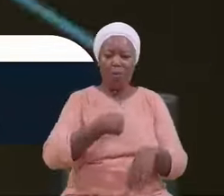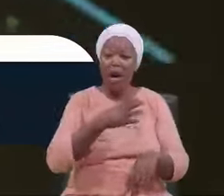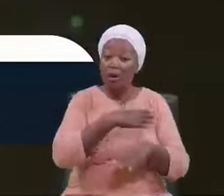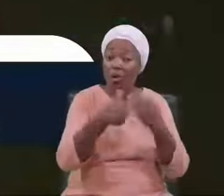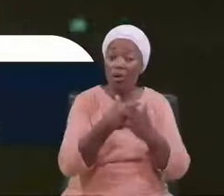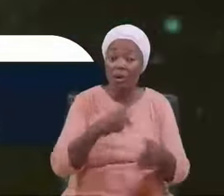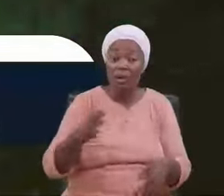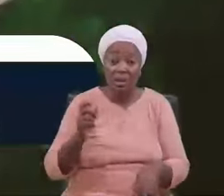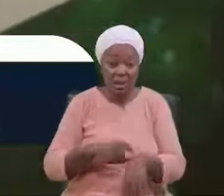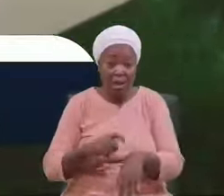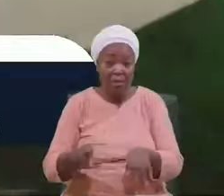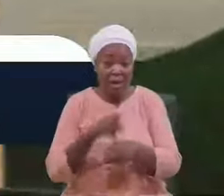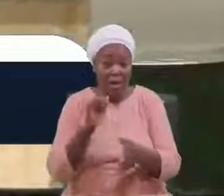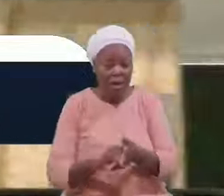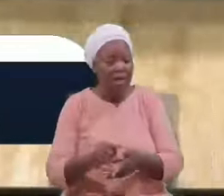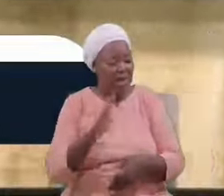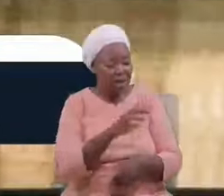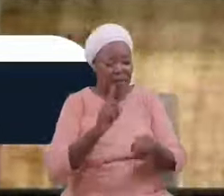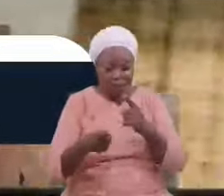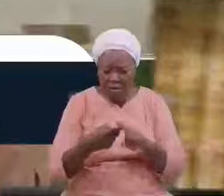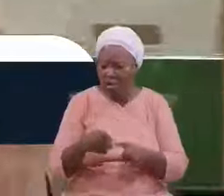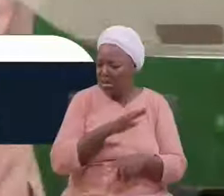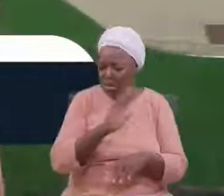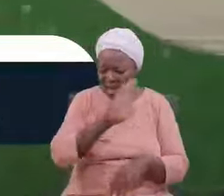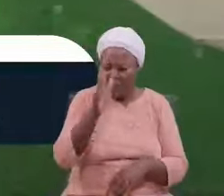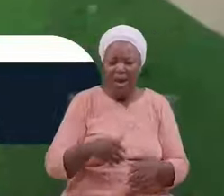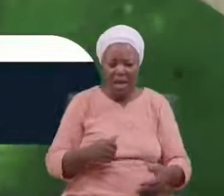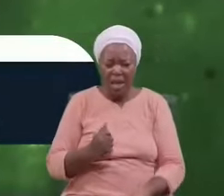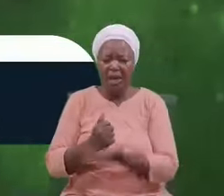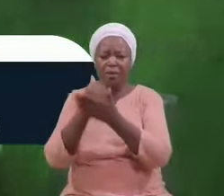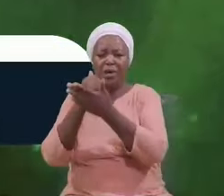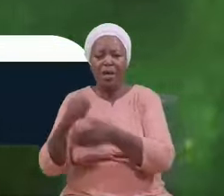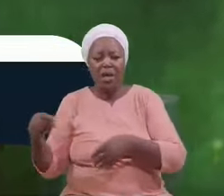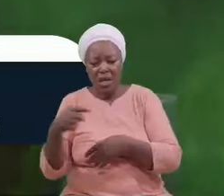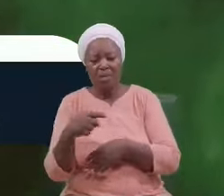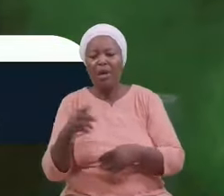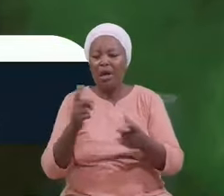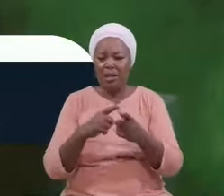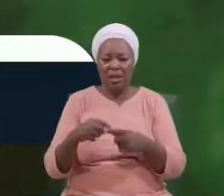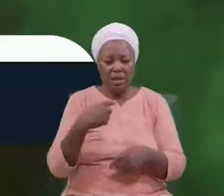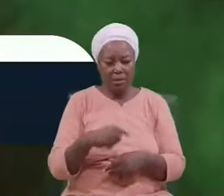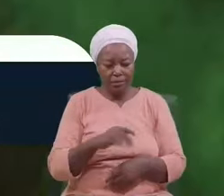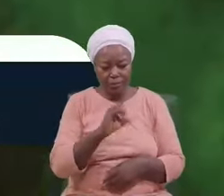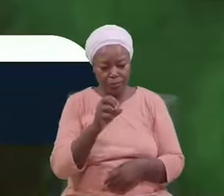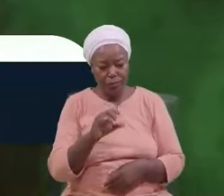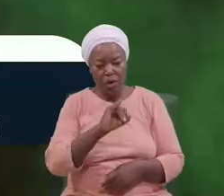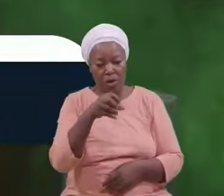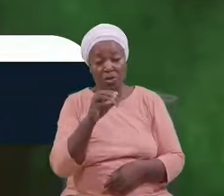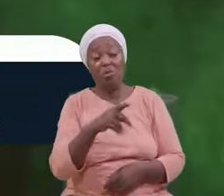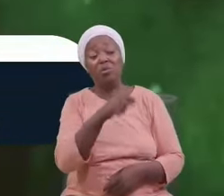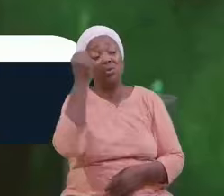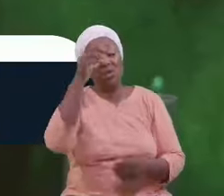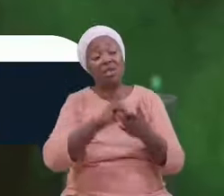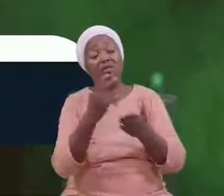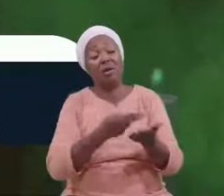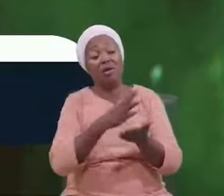étaient venus, ses amis n'ont pas pu l'aider. Ils ont dit, Job, tu crois être juste. Nous